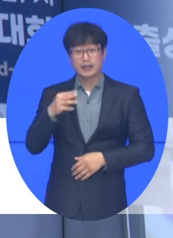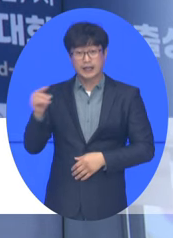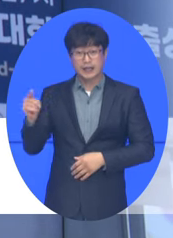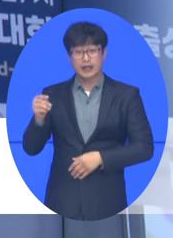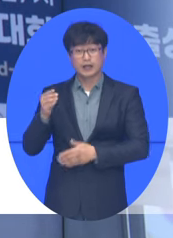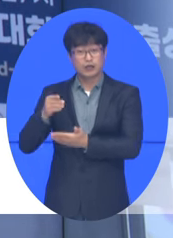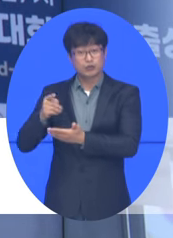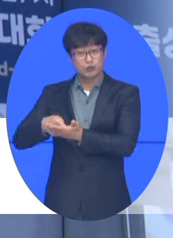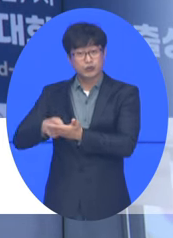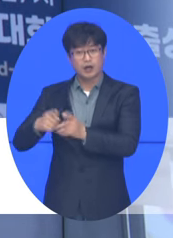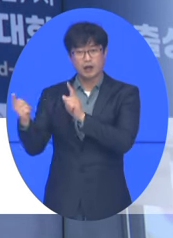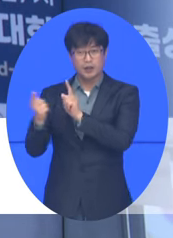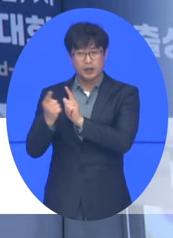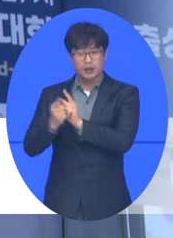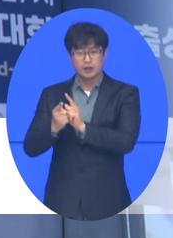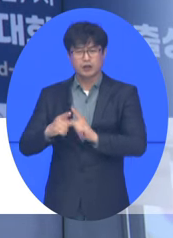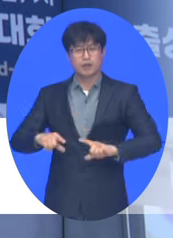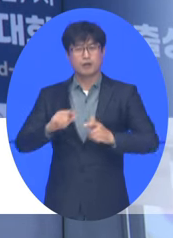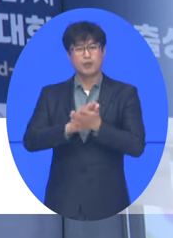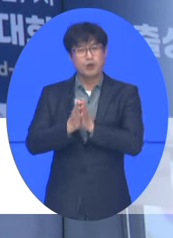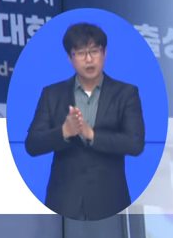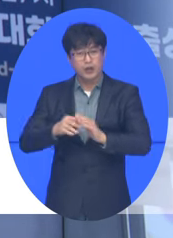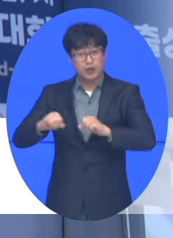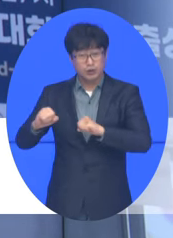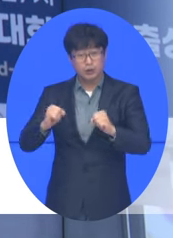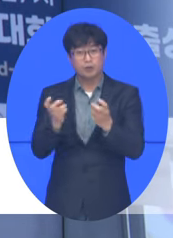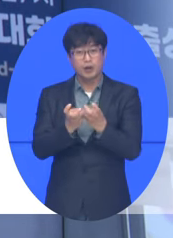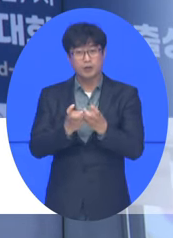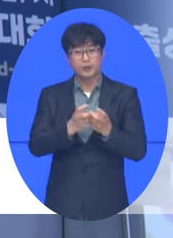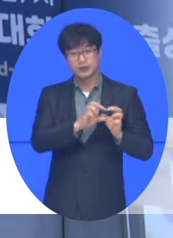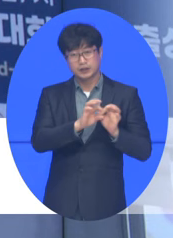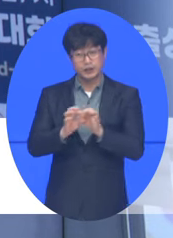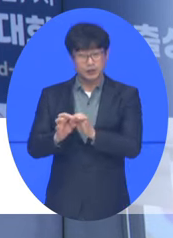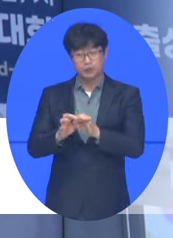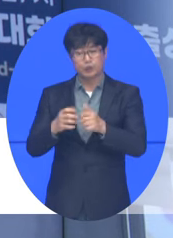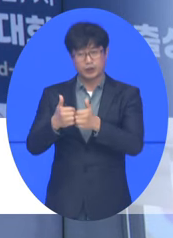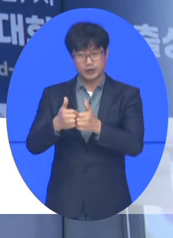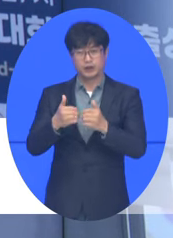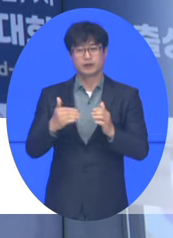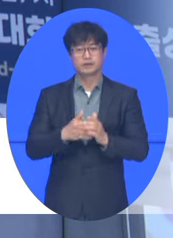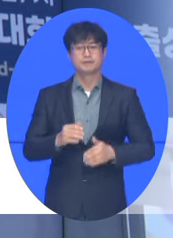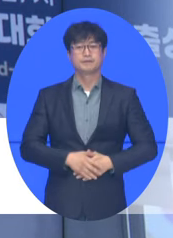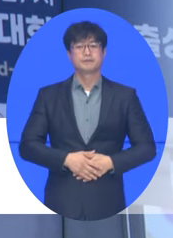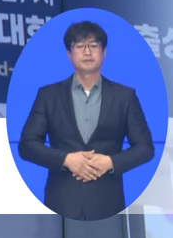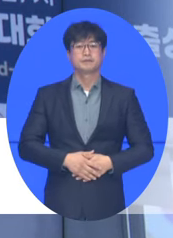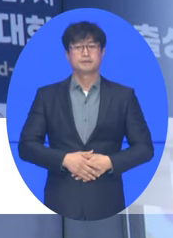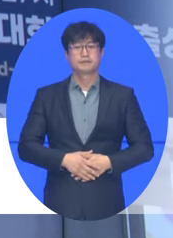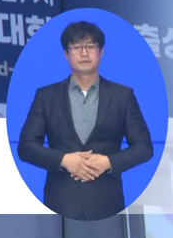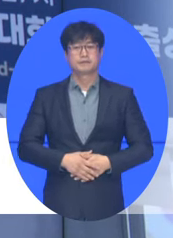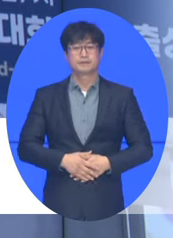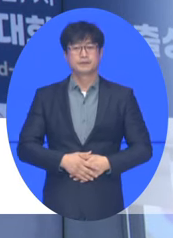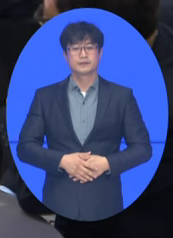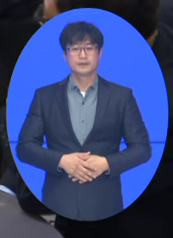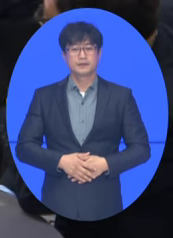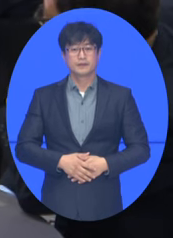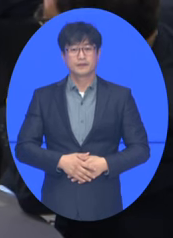사무총장과도 다시 만나 기후변화 대응 방안 등에 대해 구체적 논의를 이어갔습니다. 자세한 내용 정리했습니다.